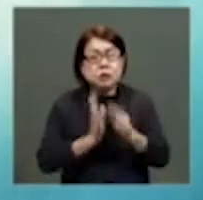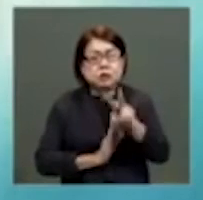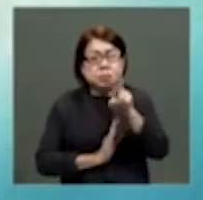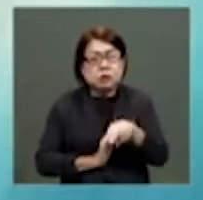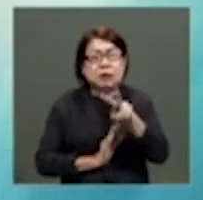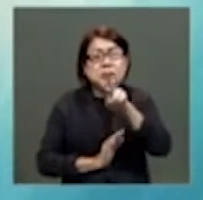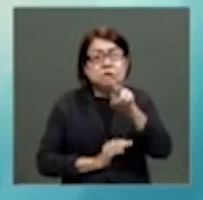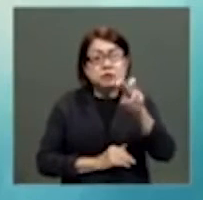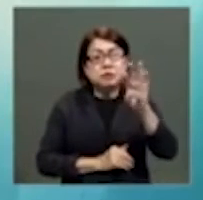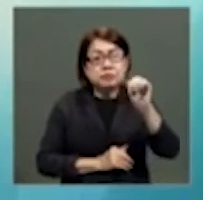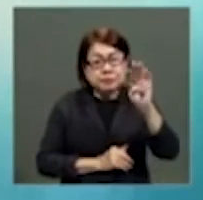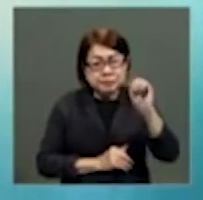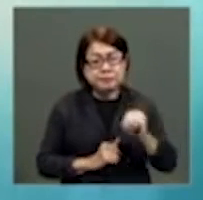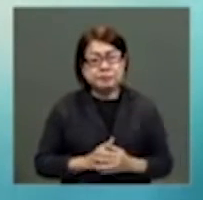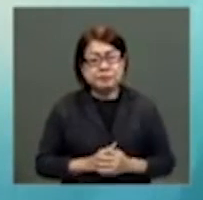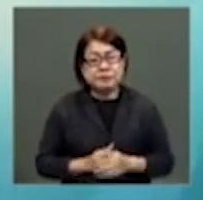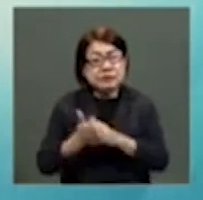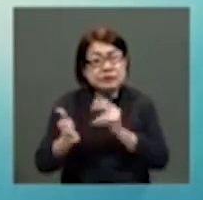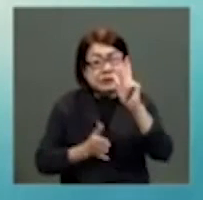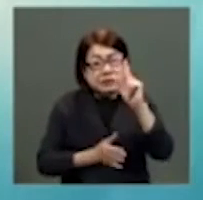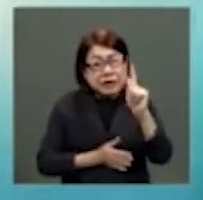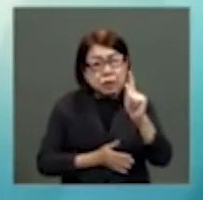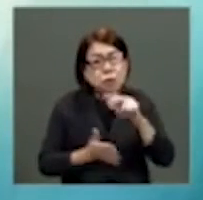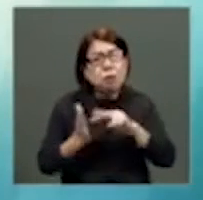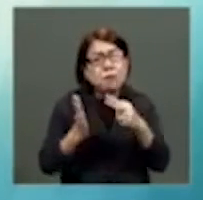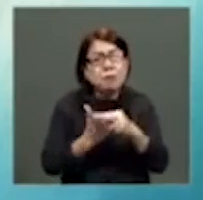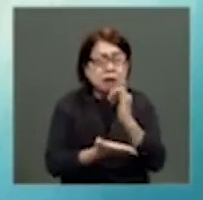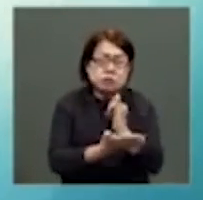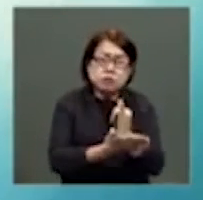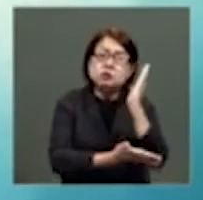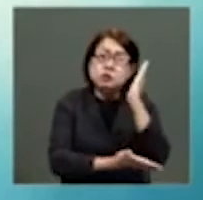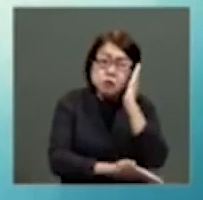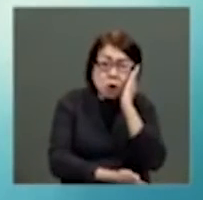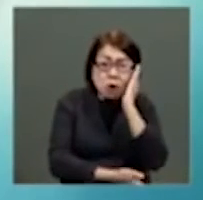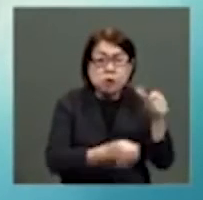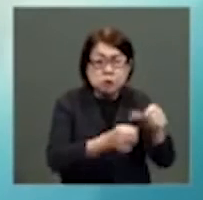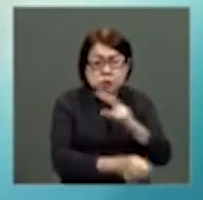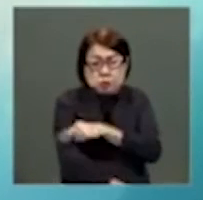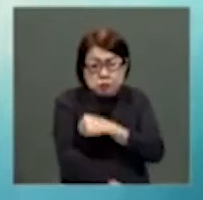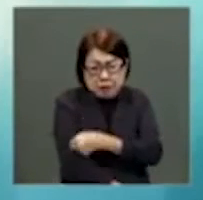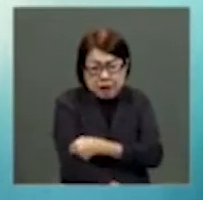2,240 นะครับเป็นตัวเลขที่รักษาตัวอยู่ในโรงพยาบาลแล้วก็มีตัวเลขหนึ่งคือ